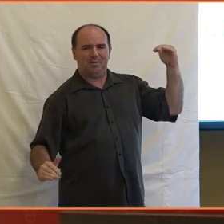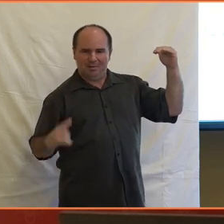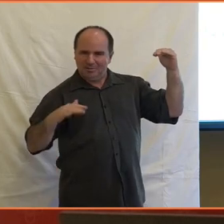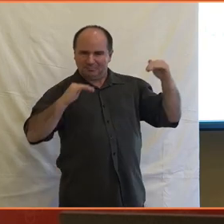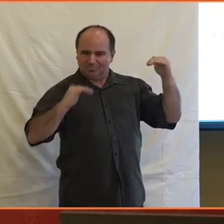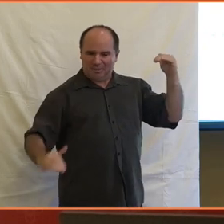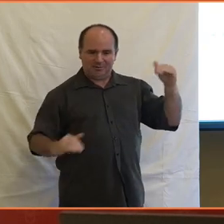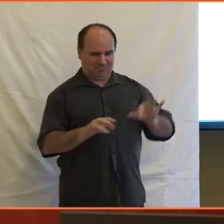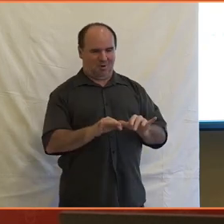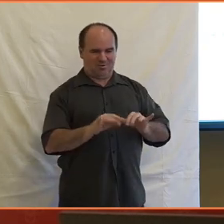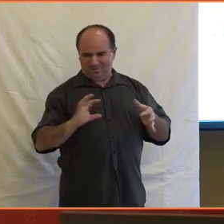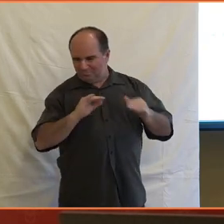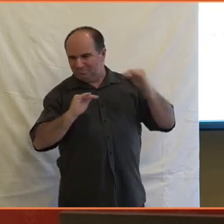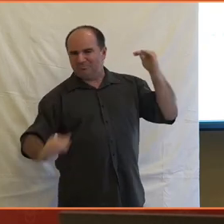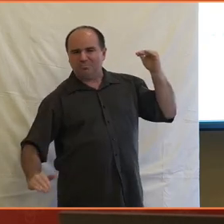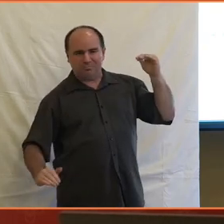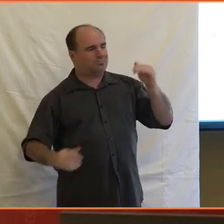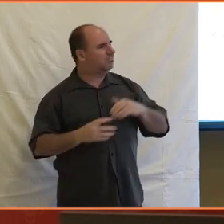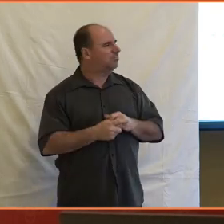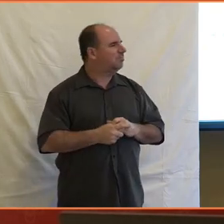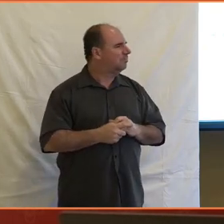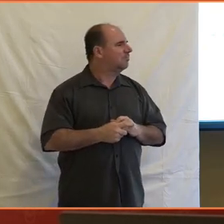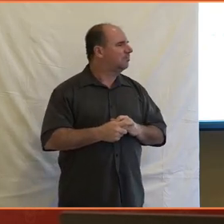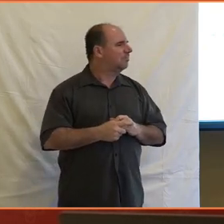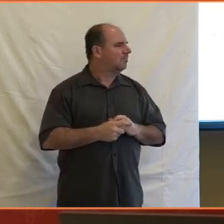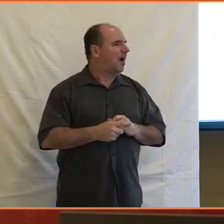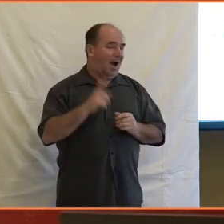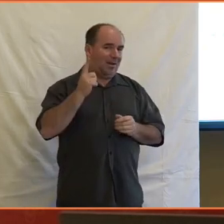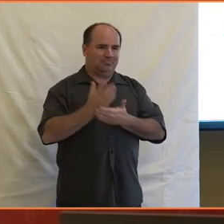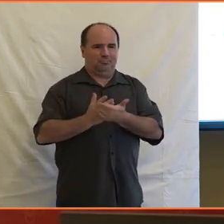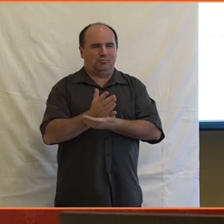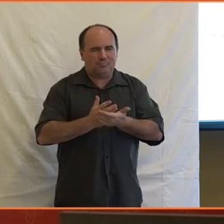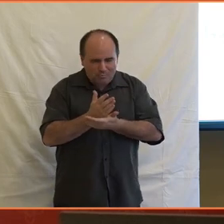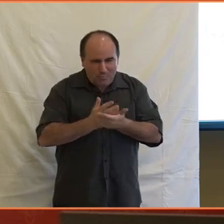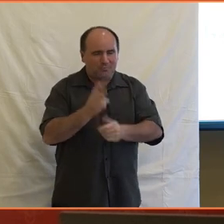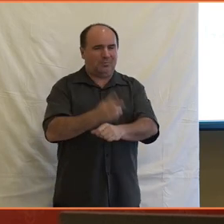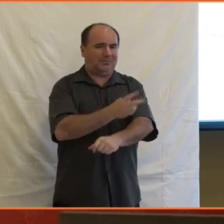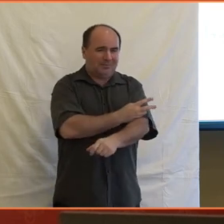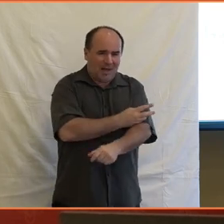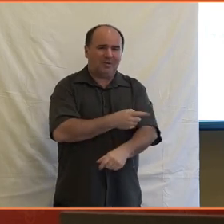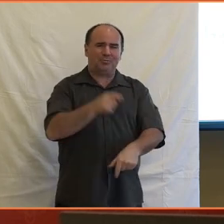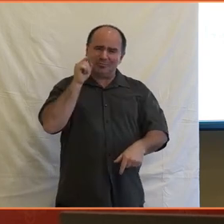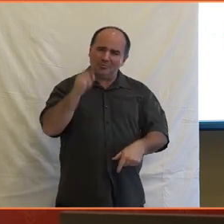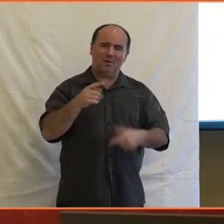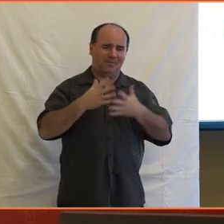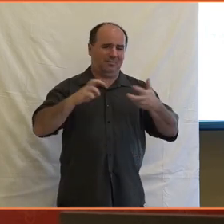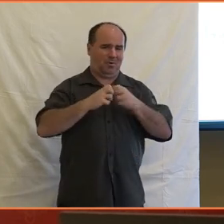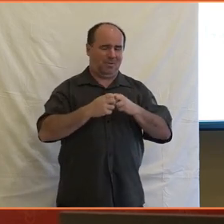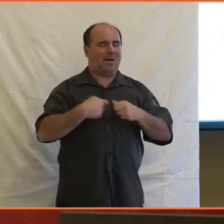části třeba zaustáváme v tom využívání těch služeb toho státu, což myslím si i souvisí s tou nedůvěrou, že ty lidi třeba těm